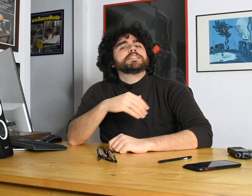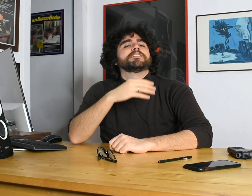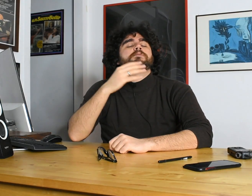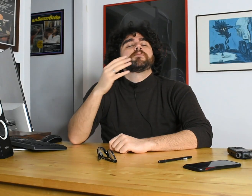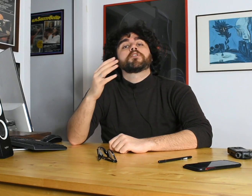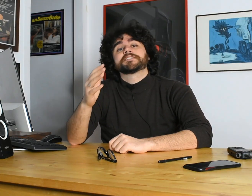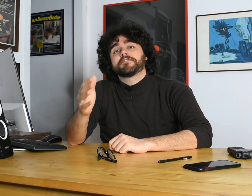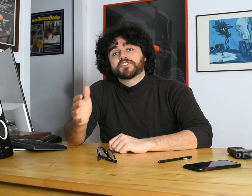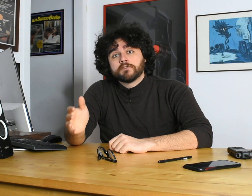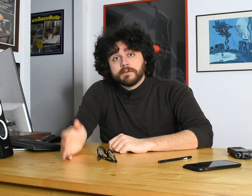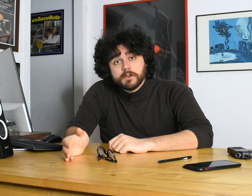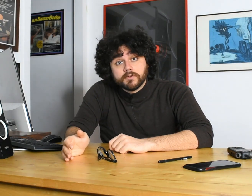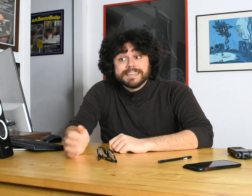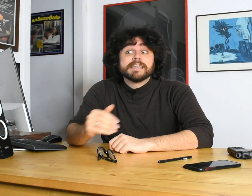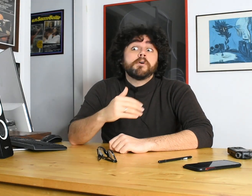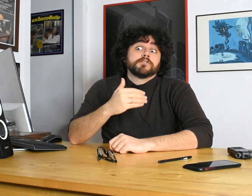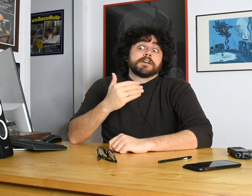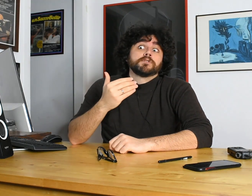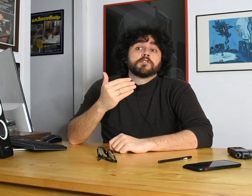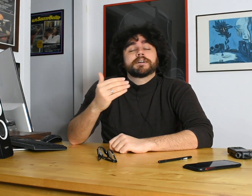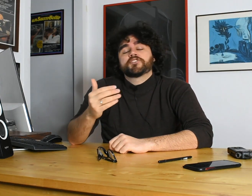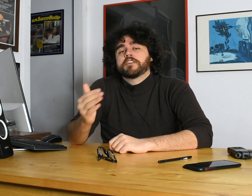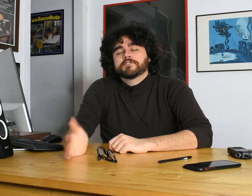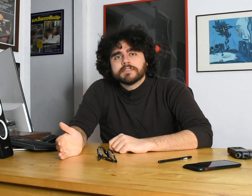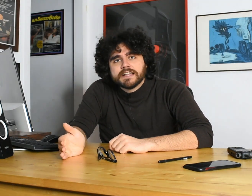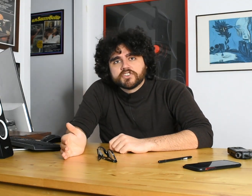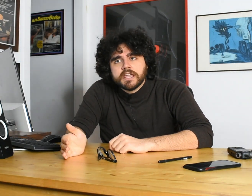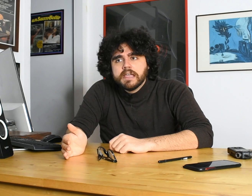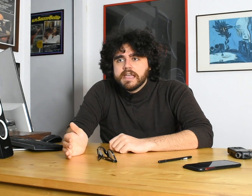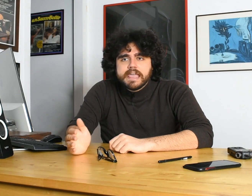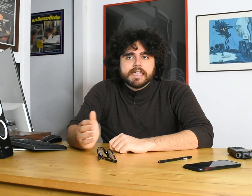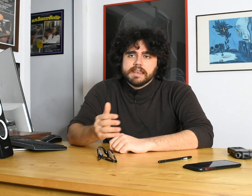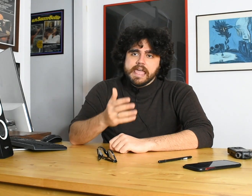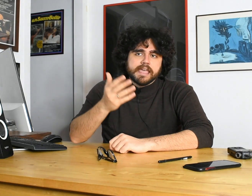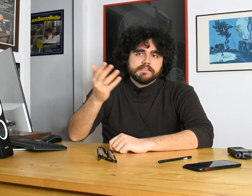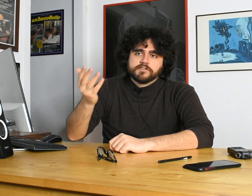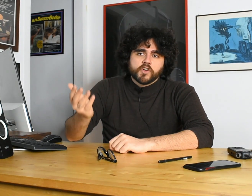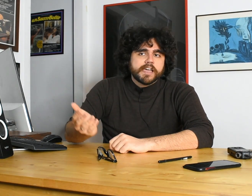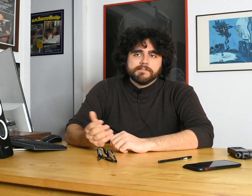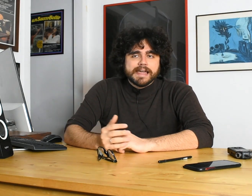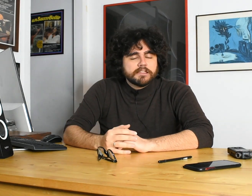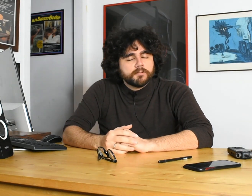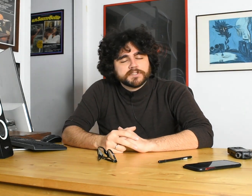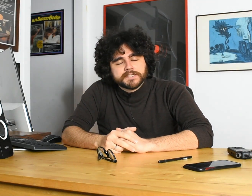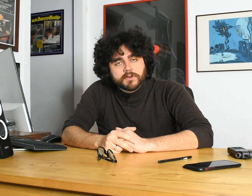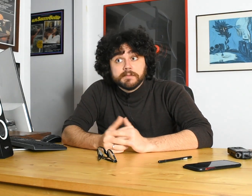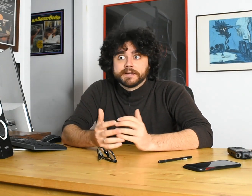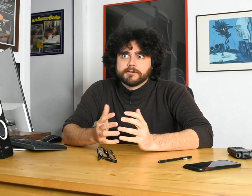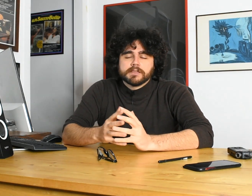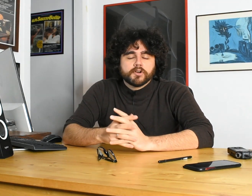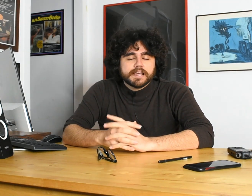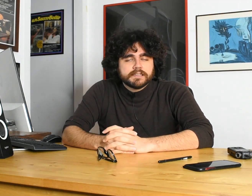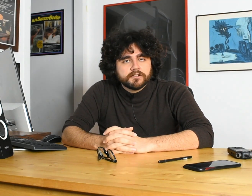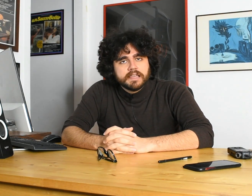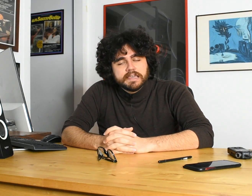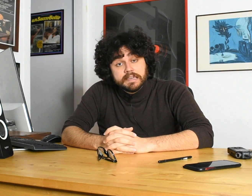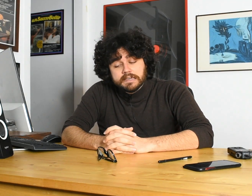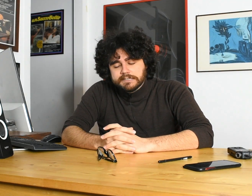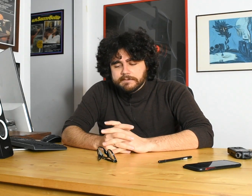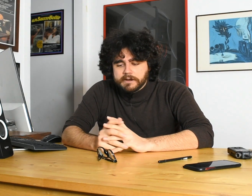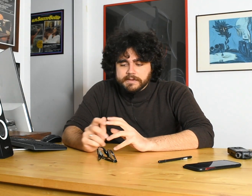fare. Quindi vediamo un po' cosa sta facendo la Meloni, in che modo sta continuando a crescere nei sondaggi e che ne è di ciò che rimane dell'opposizione del Partito